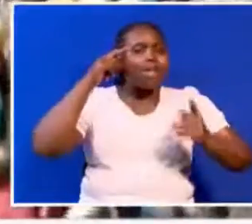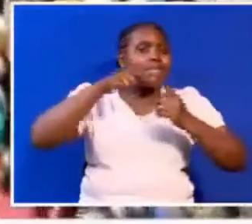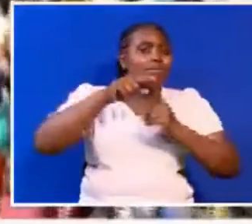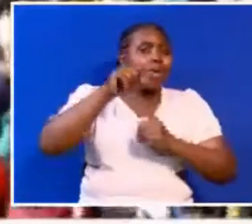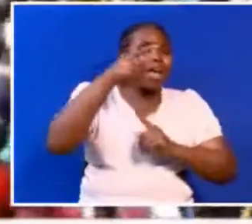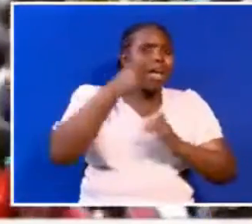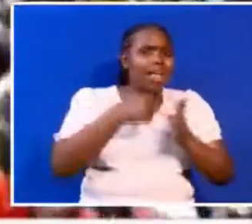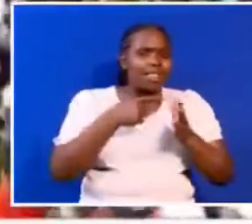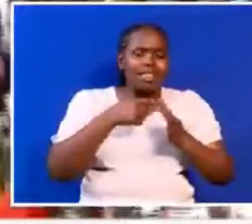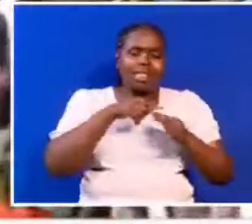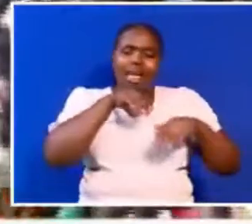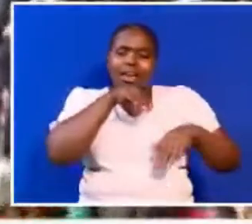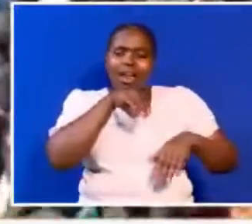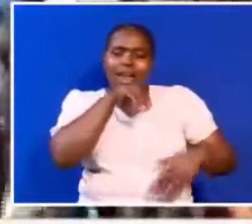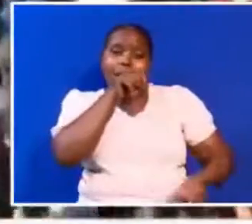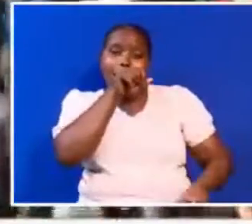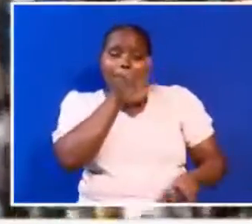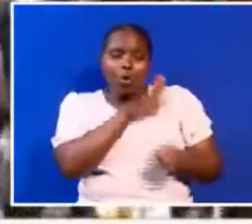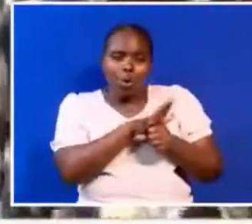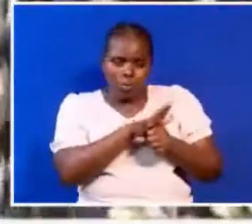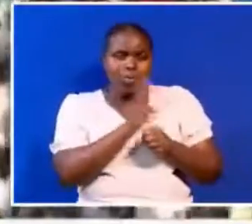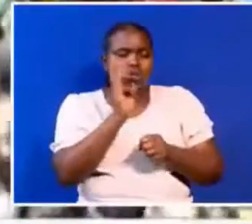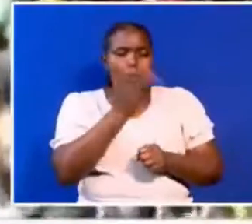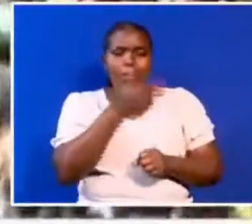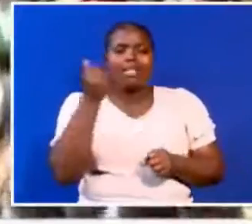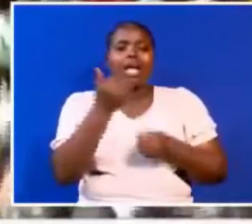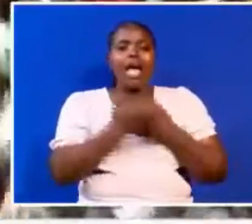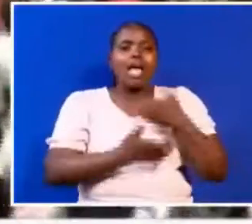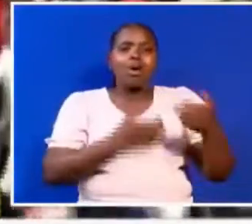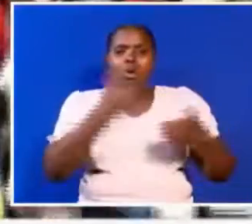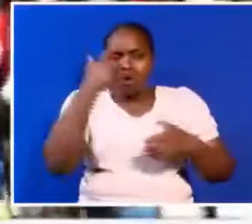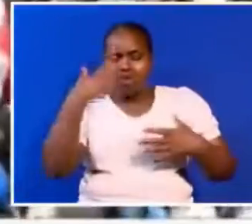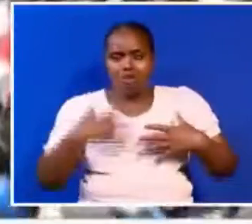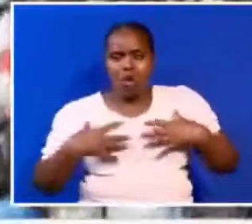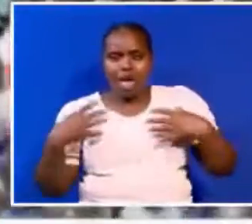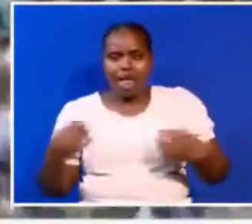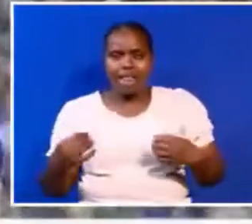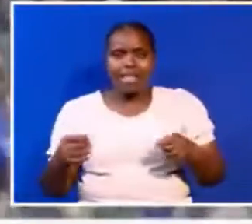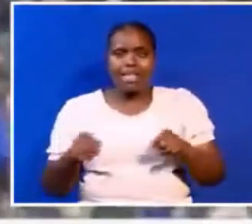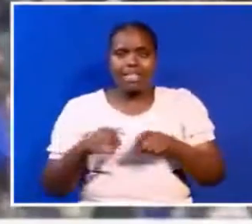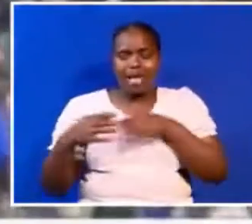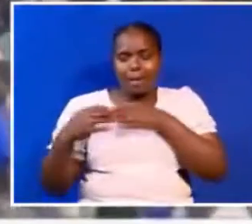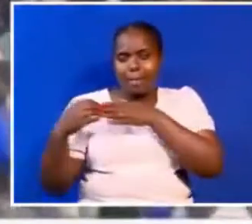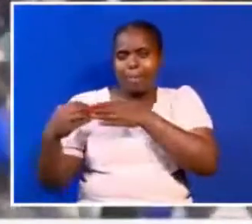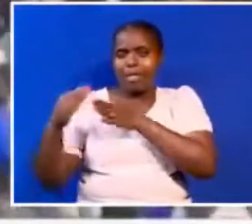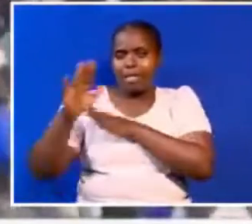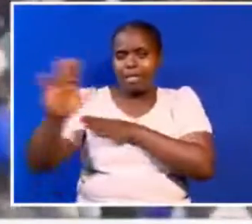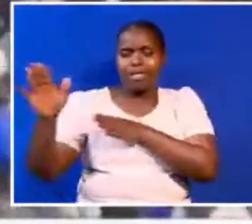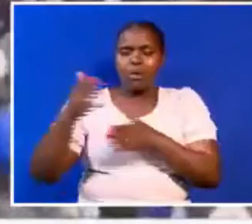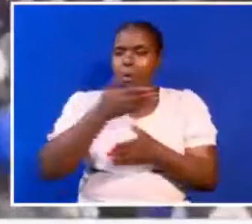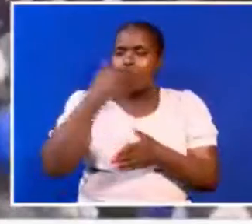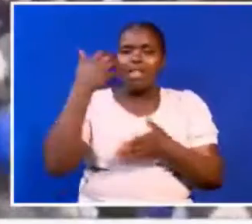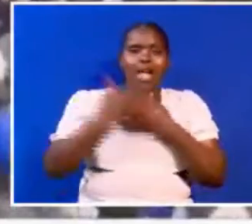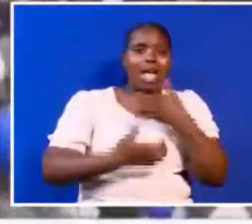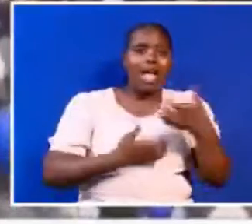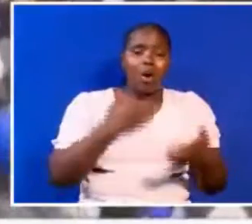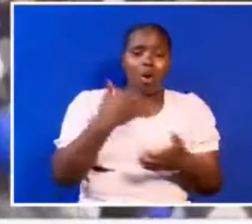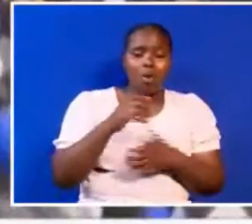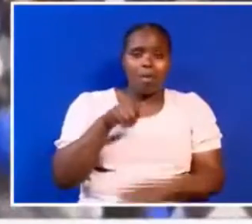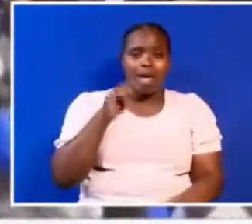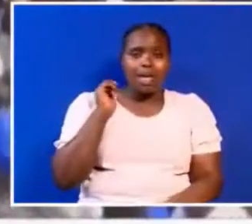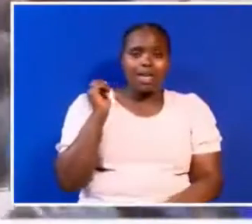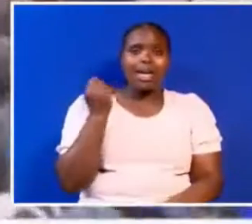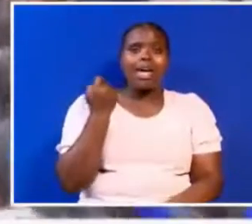Raila akiahidi kushughulikia swala la uchumi na matibabu kwa uongozi wake na jinsi ya kuimarisha uchumi wa magharibi mwa